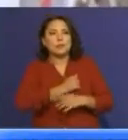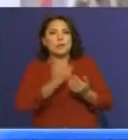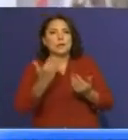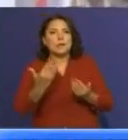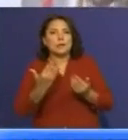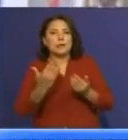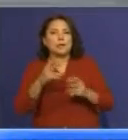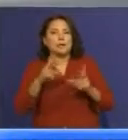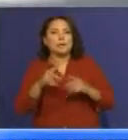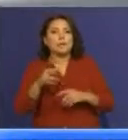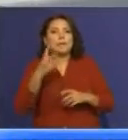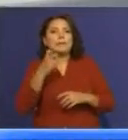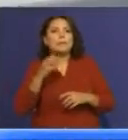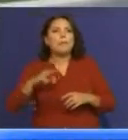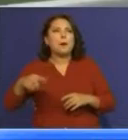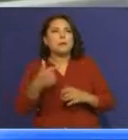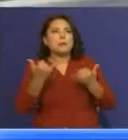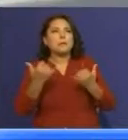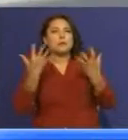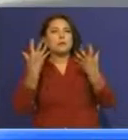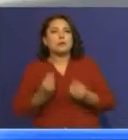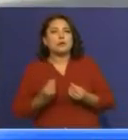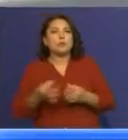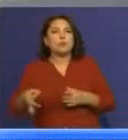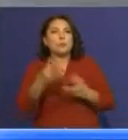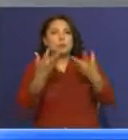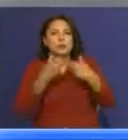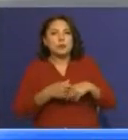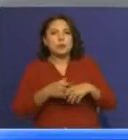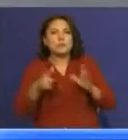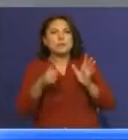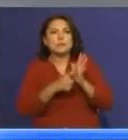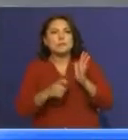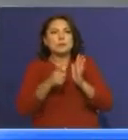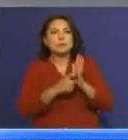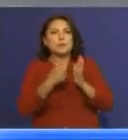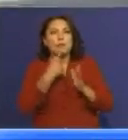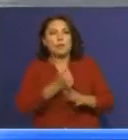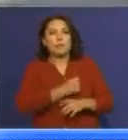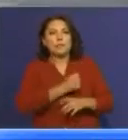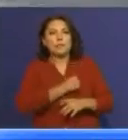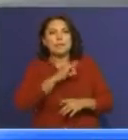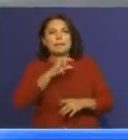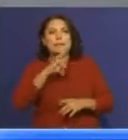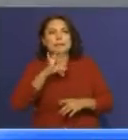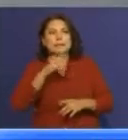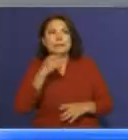их числе есть и мангистауцы. На сегодняшний день в регионе насчитывается около 700 воинов-интернационалистов.